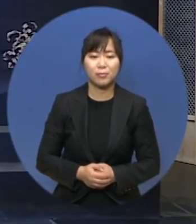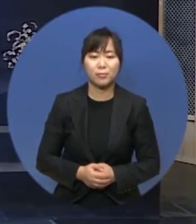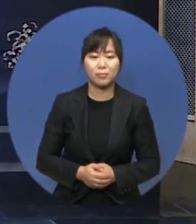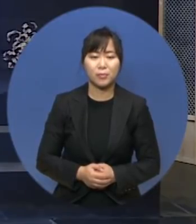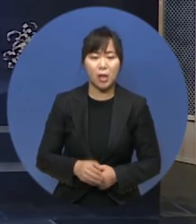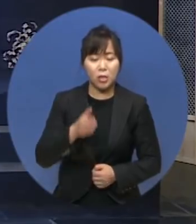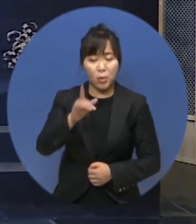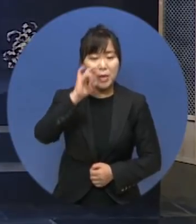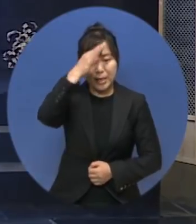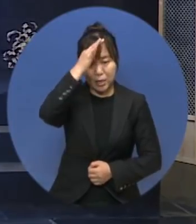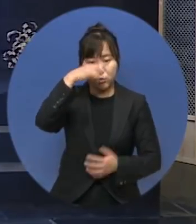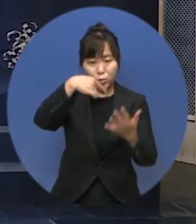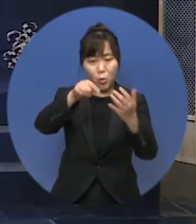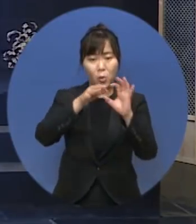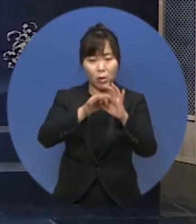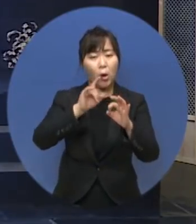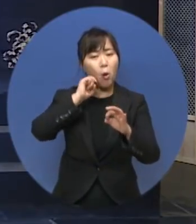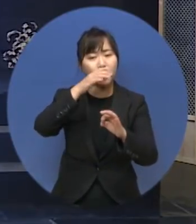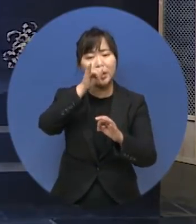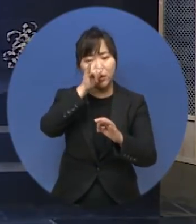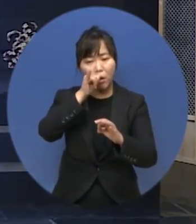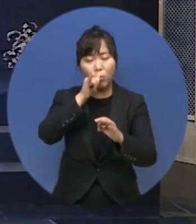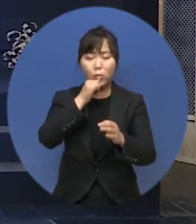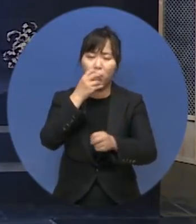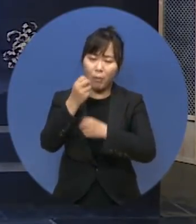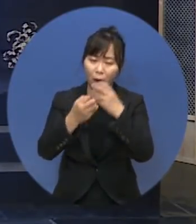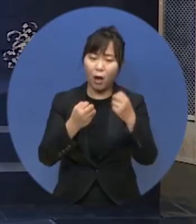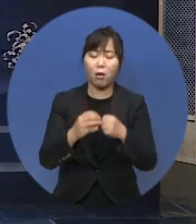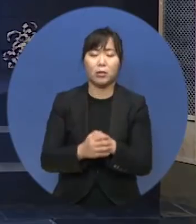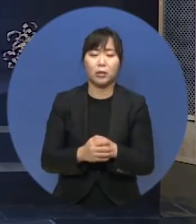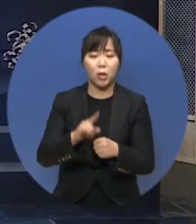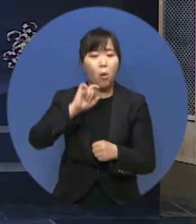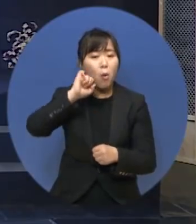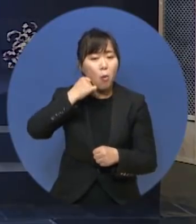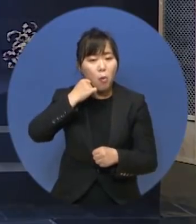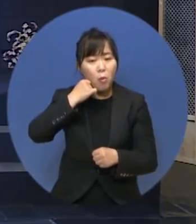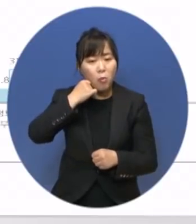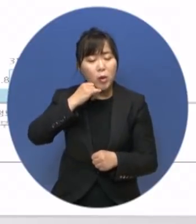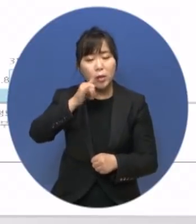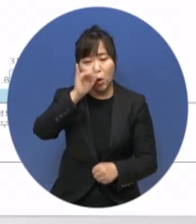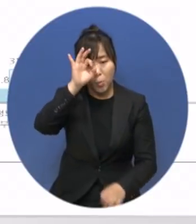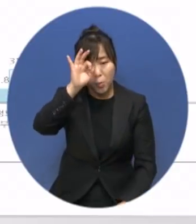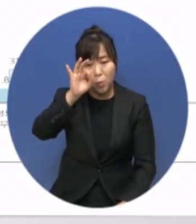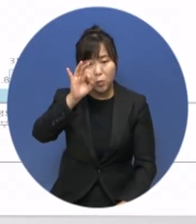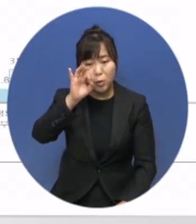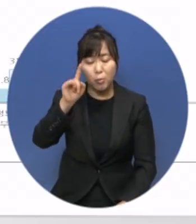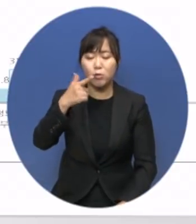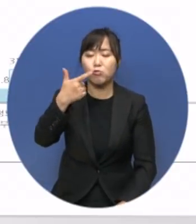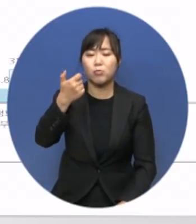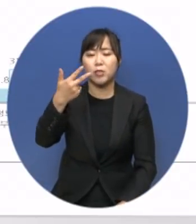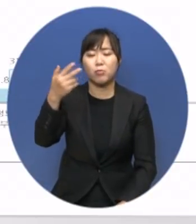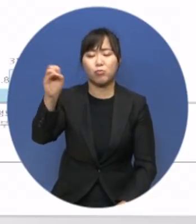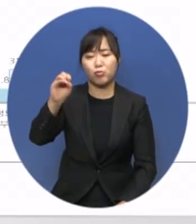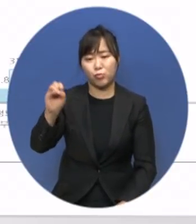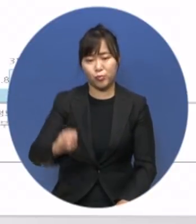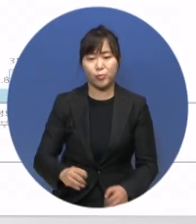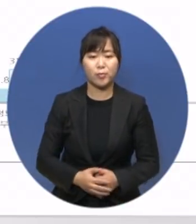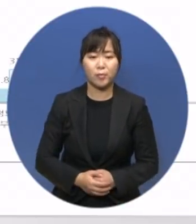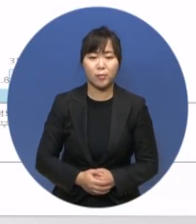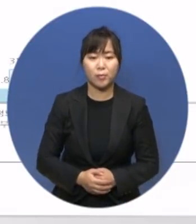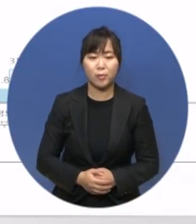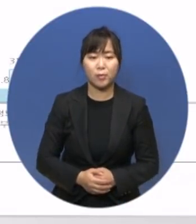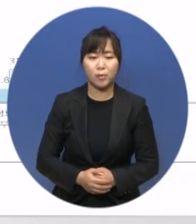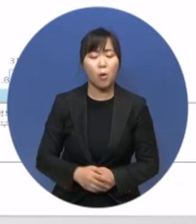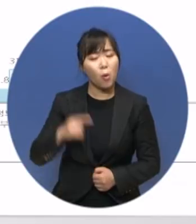전문 예술 교육에 관련된 어려움이 있다고 토로했는데 그 어려움이 있다고 본 부분이 67% 정도 됩니다.